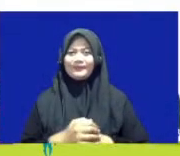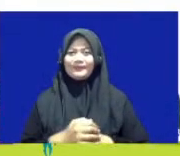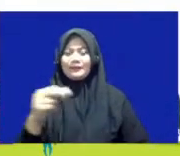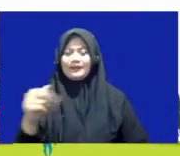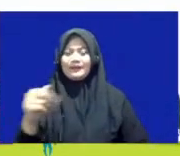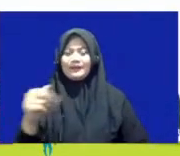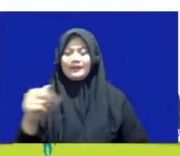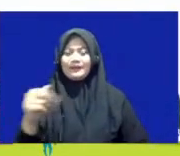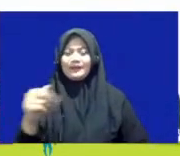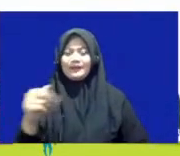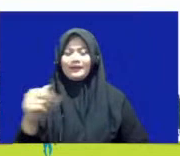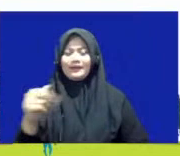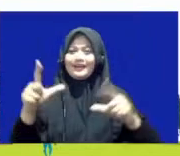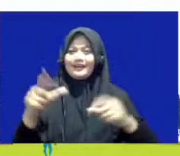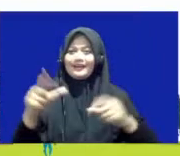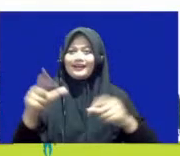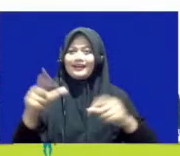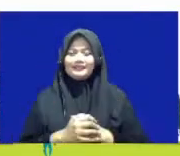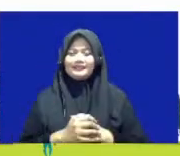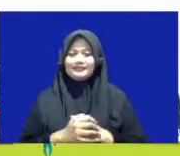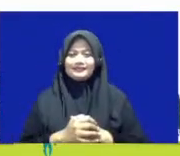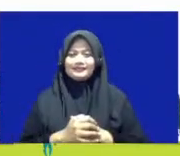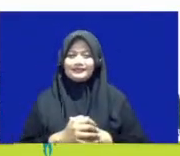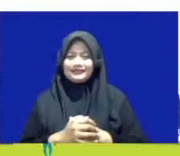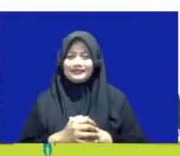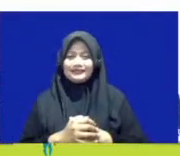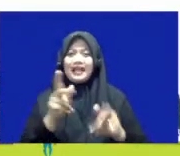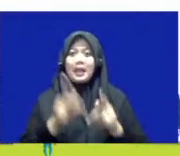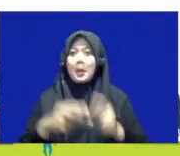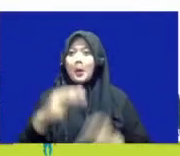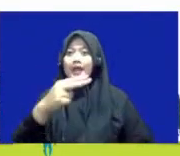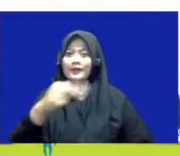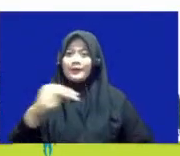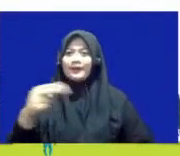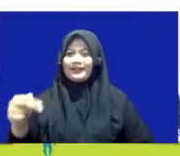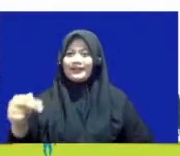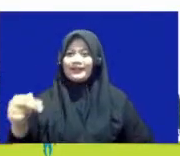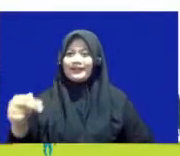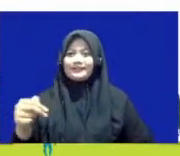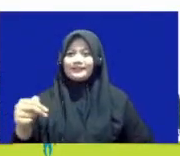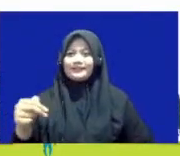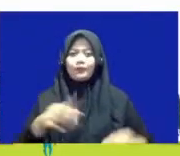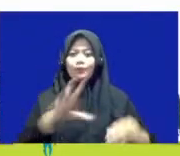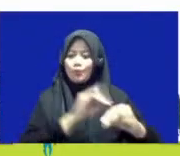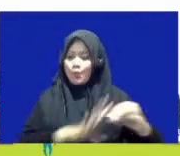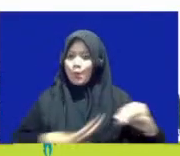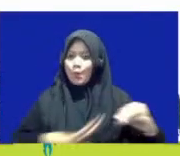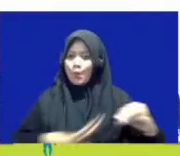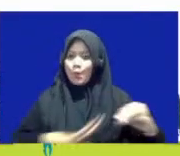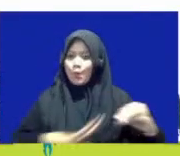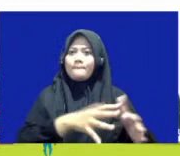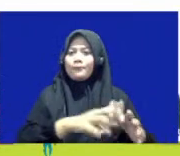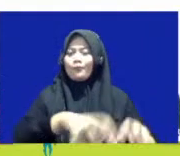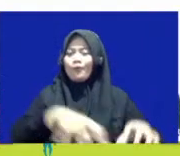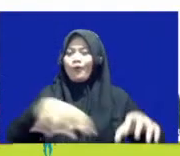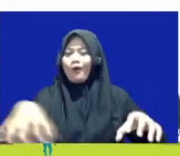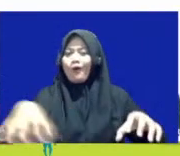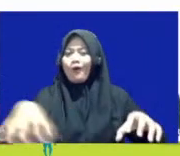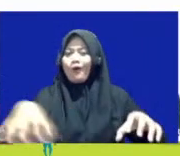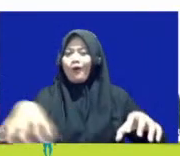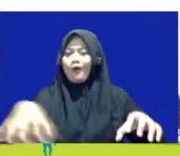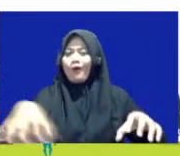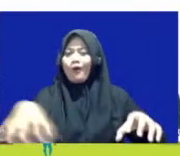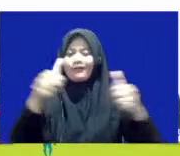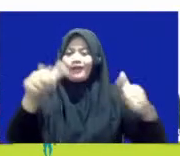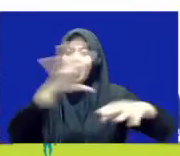keberadaan Indonesia, bahwa Indonesia dari berbagai pulau begitu indah dengan alamnya, namun di